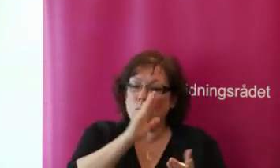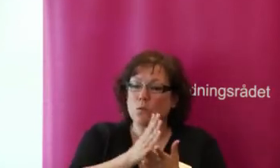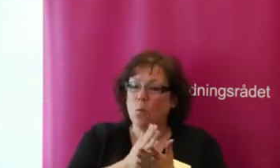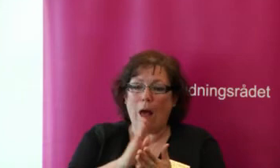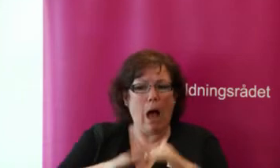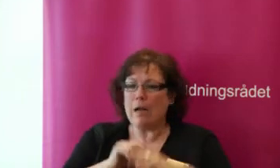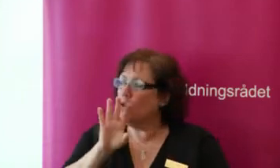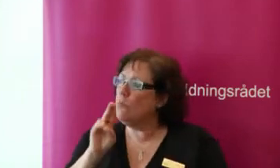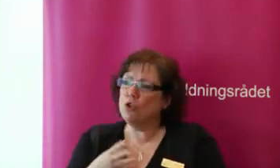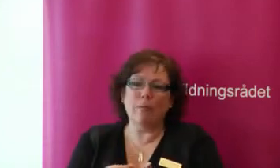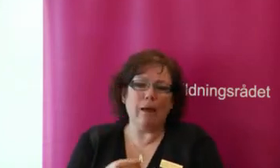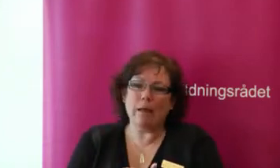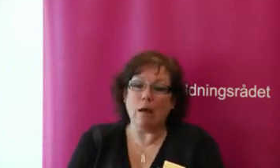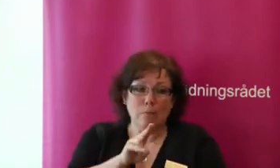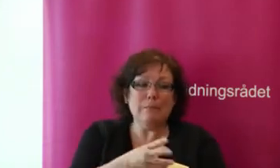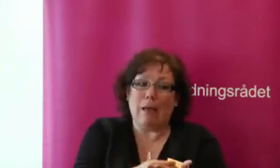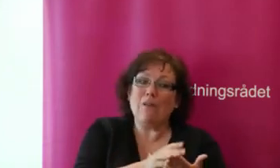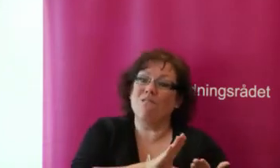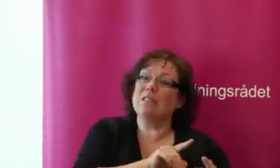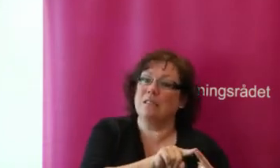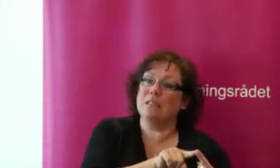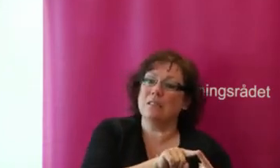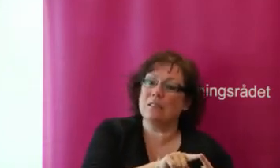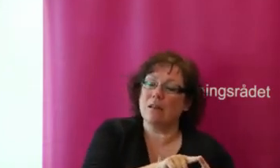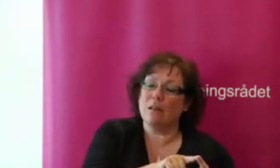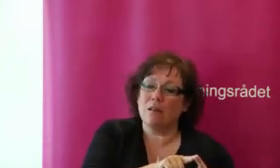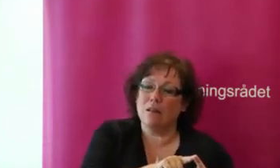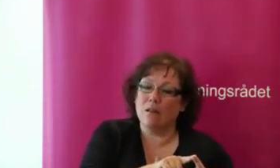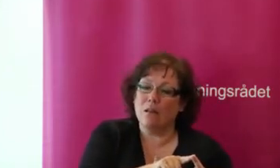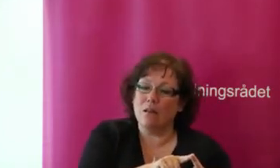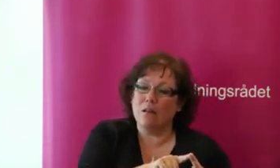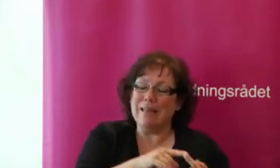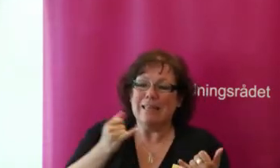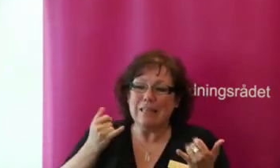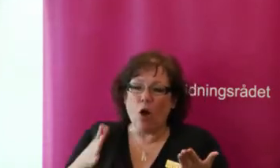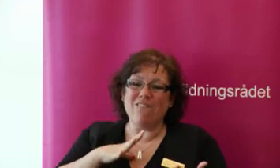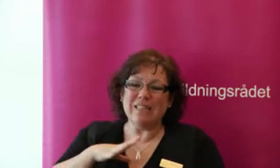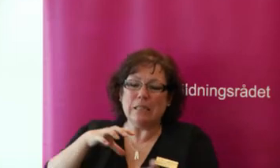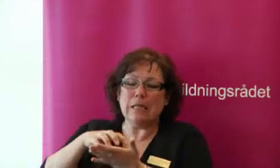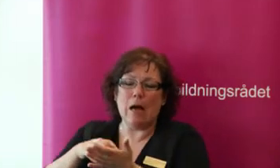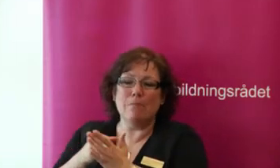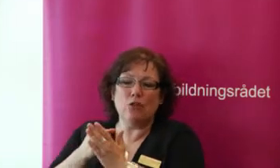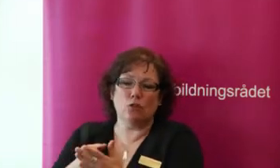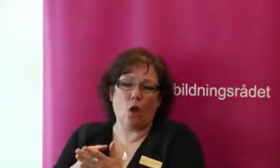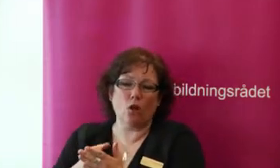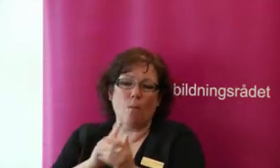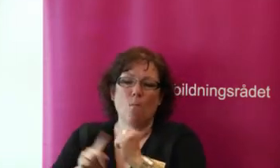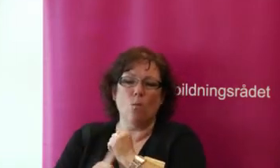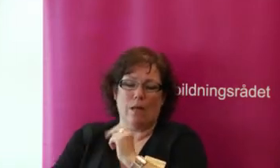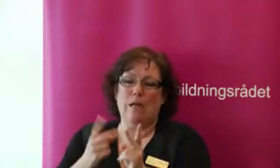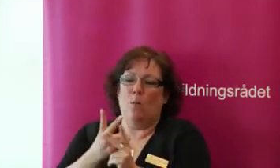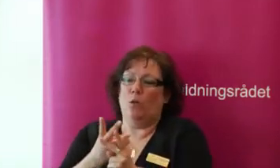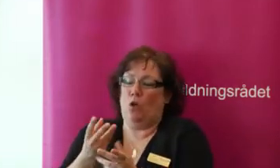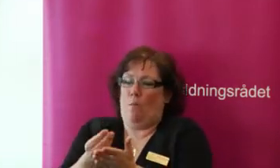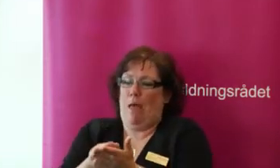pengar. Pengarna finns ju. Vi menar ju att en samhällsstödsmodell idag innebär ju att man transfererar pengarna genom